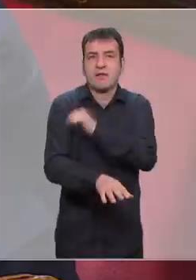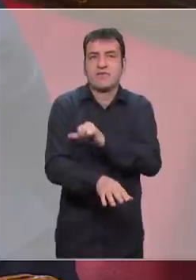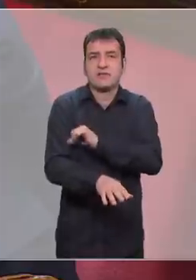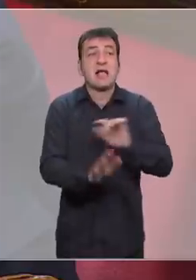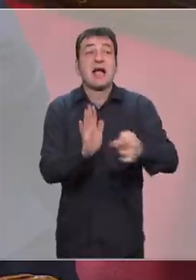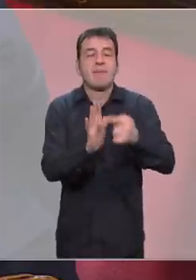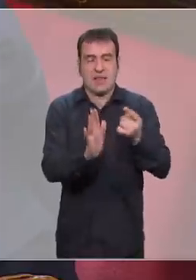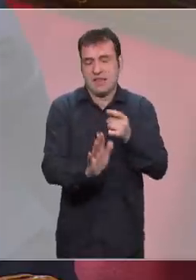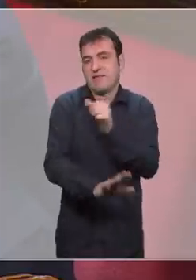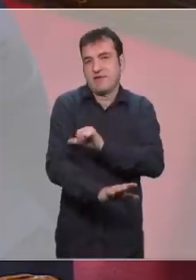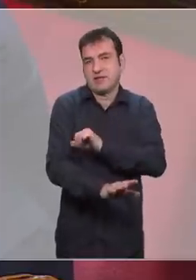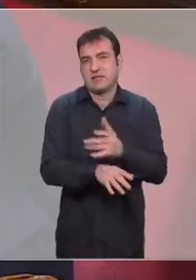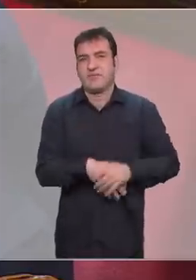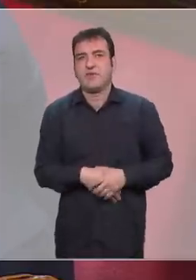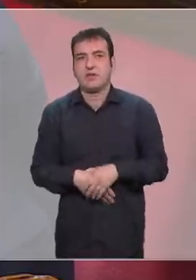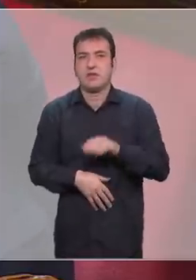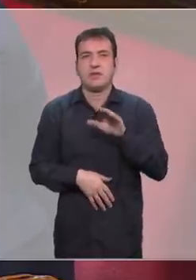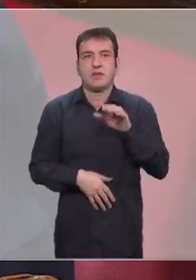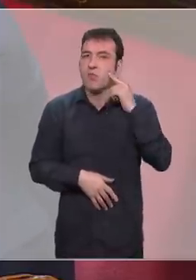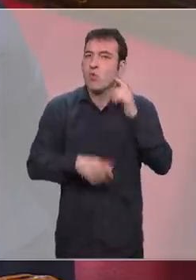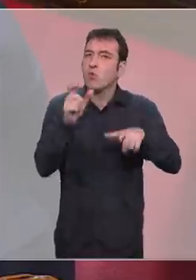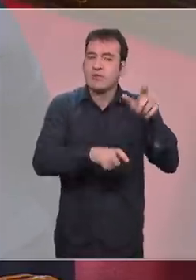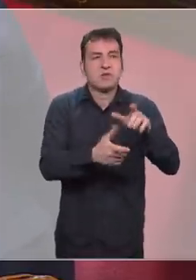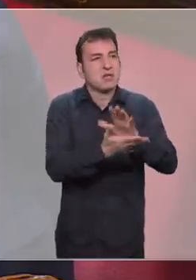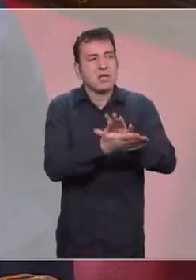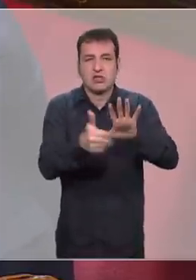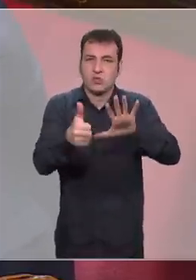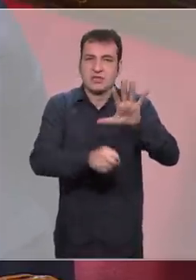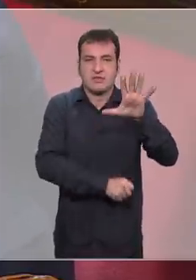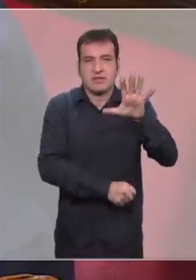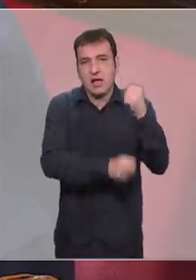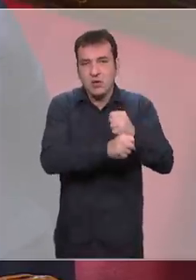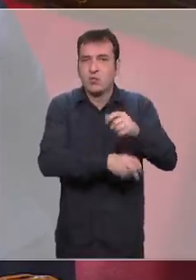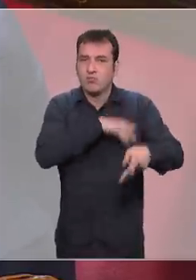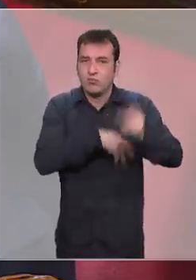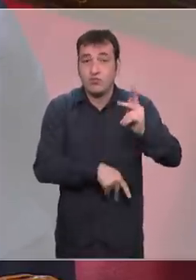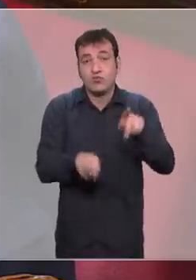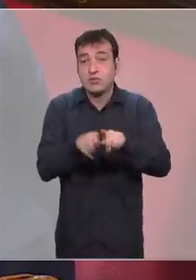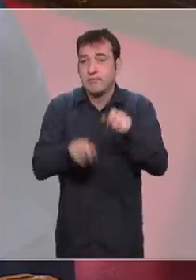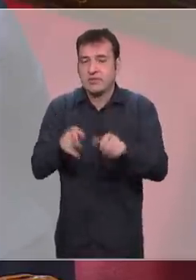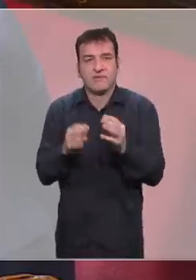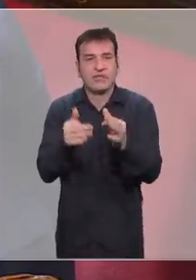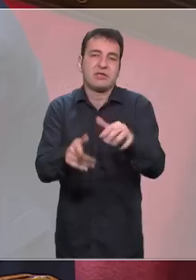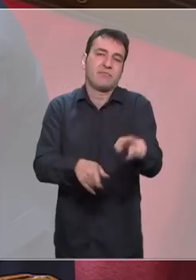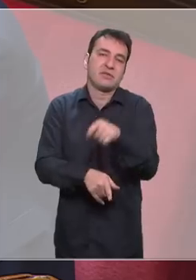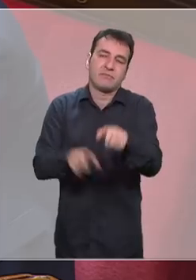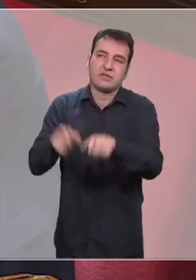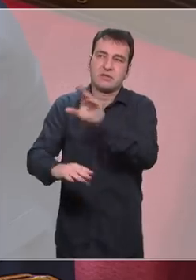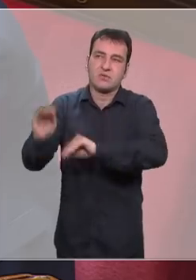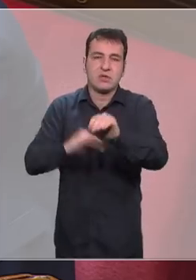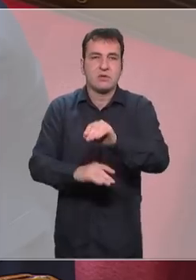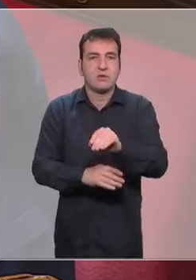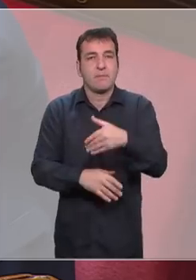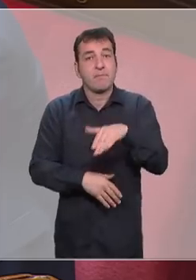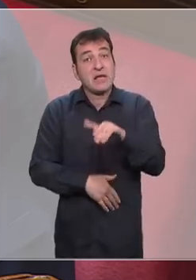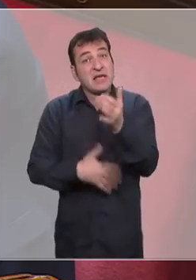de vaccin a été lancé pour les personnes de plus de 60 ans, les personnes fragiles et bien sûr les soignants. Seuls 10% de la